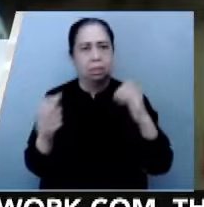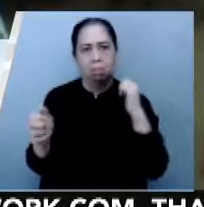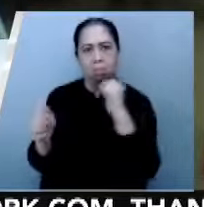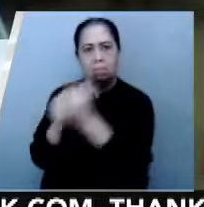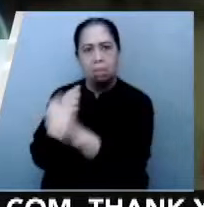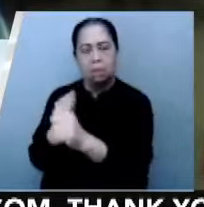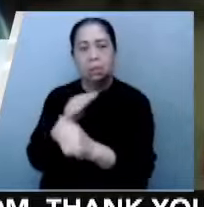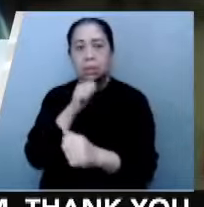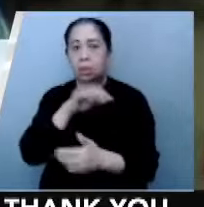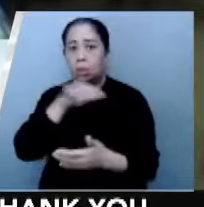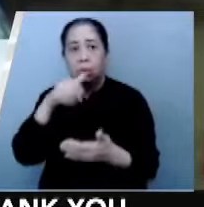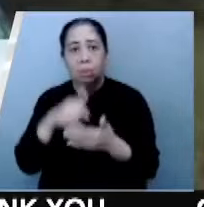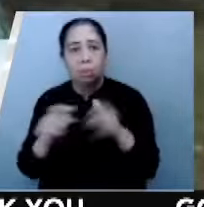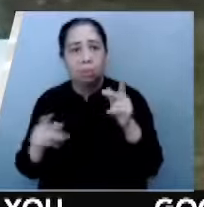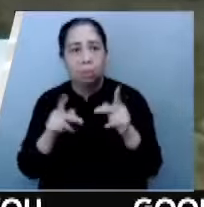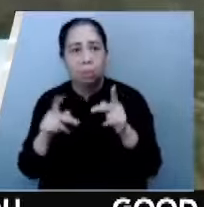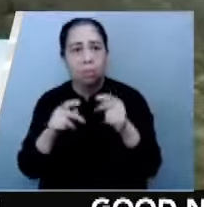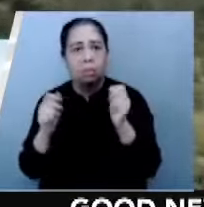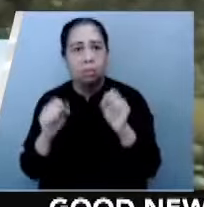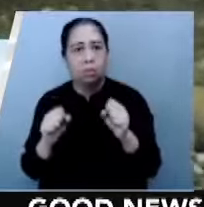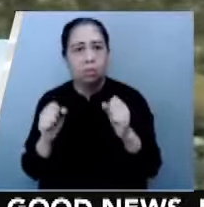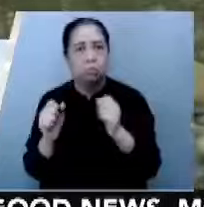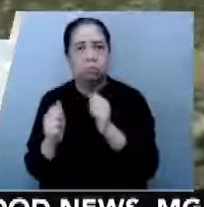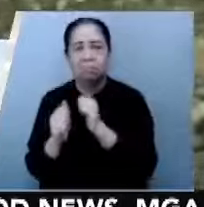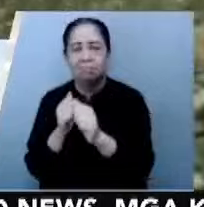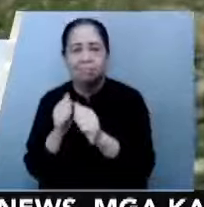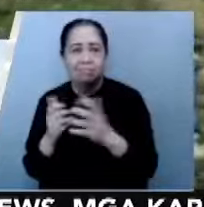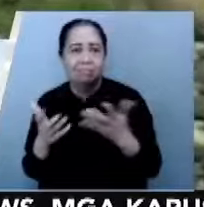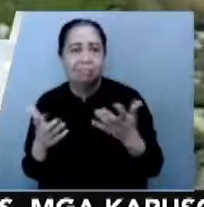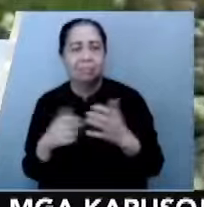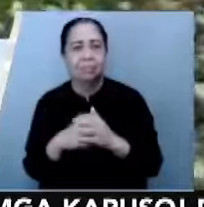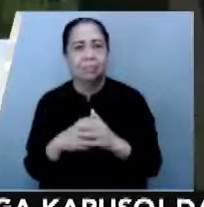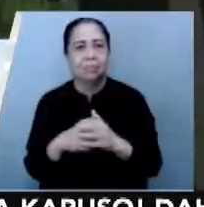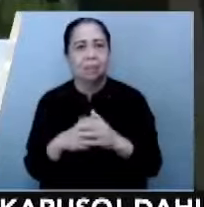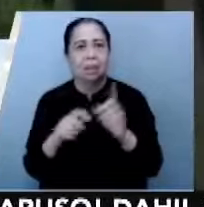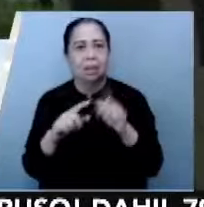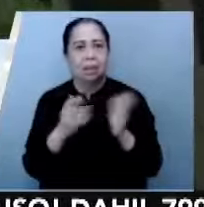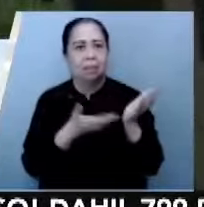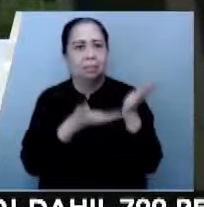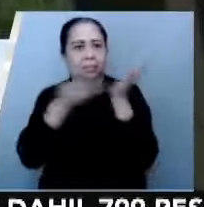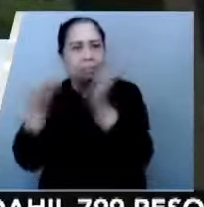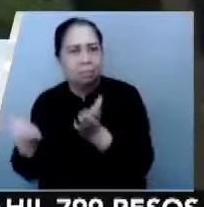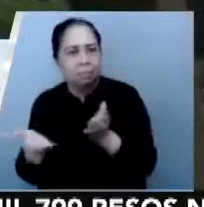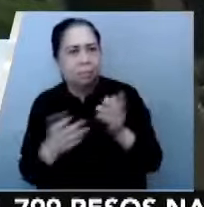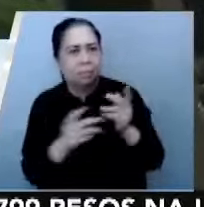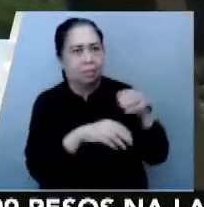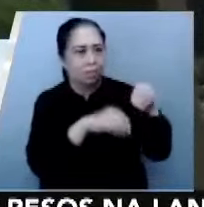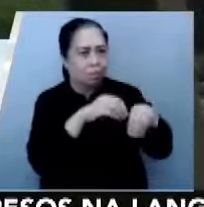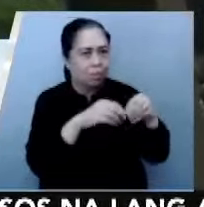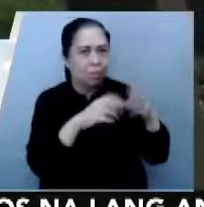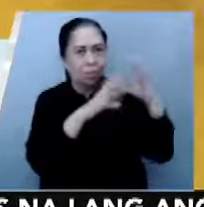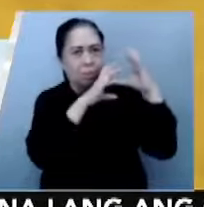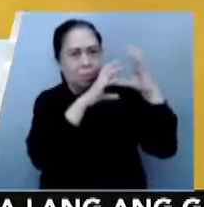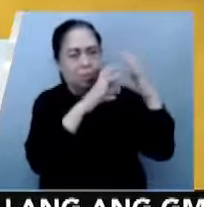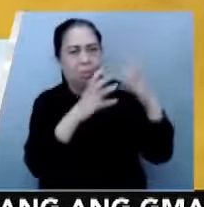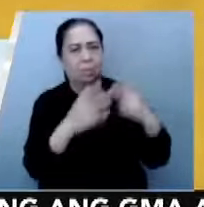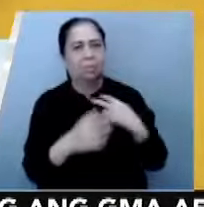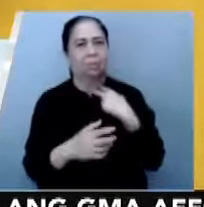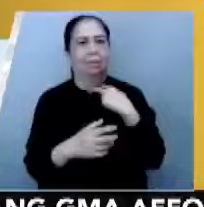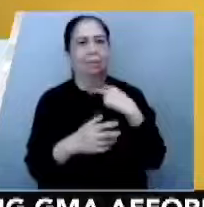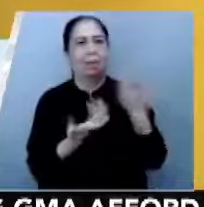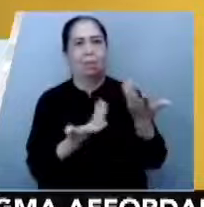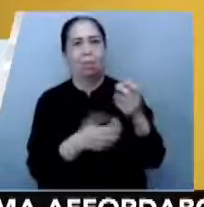tao ay maaari po makatawid. Hindi rin nila maibiyahe ang kanilang mga produktong nyog, kaya natigil ang hanap buhay ng